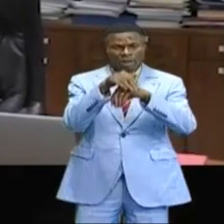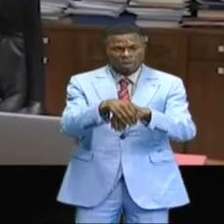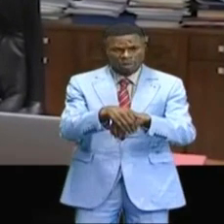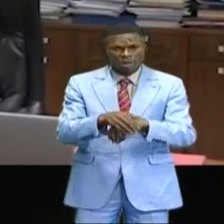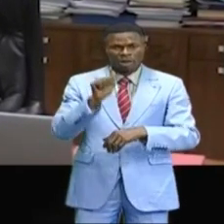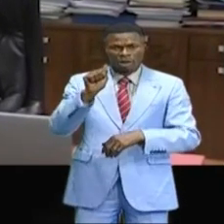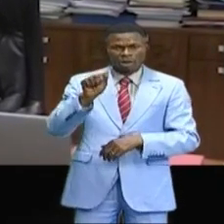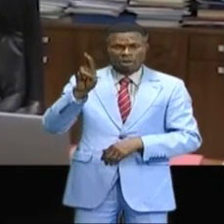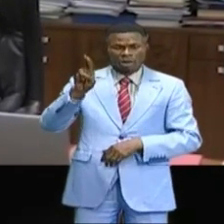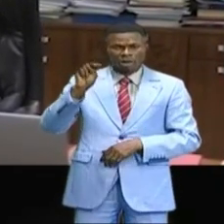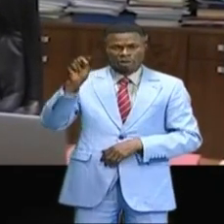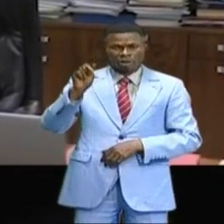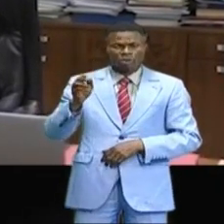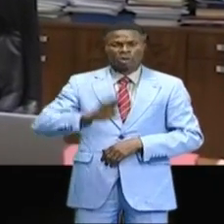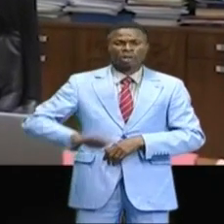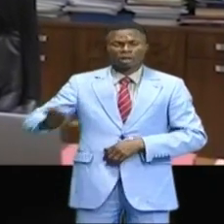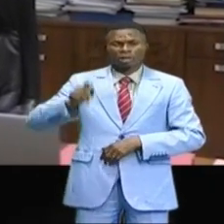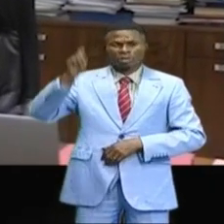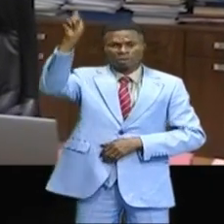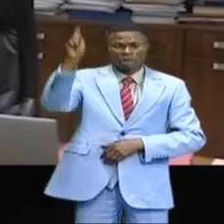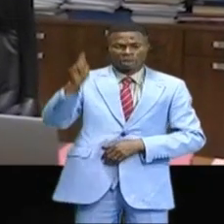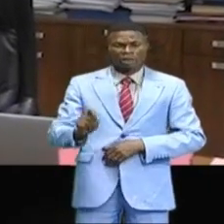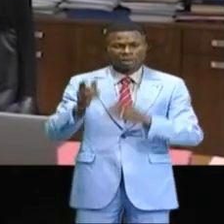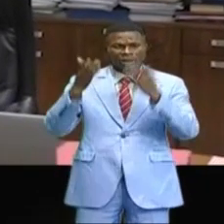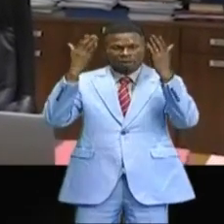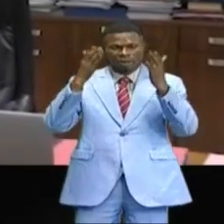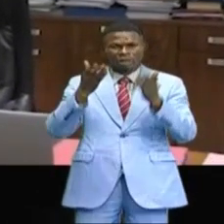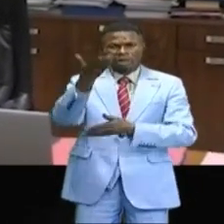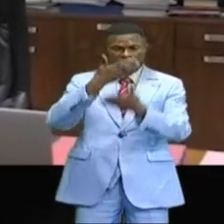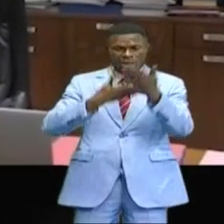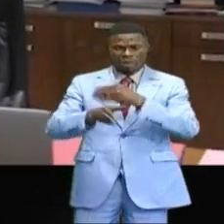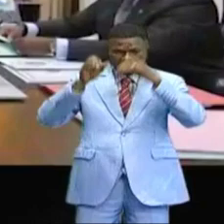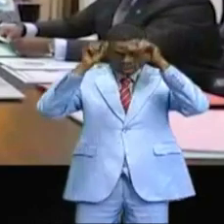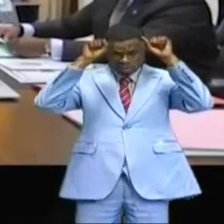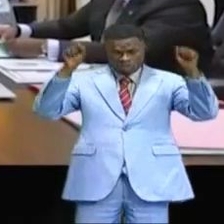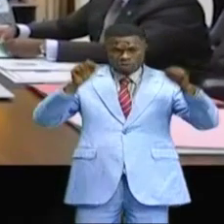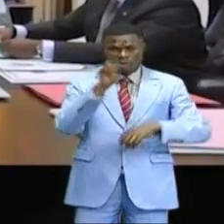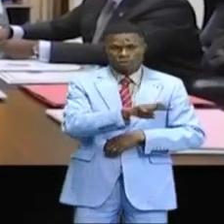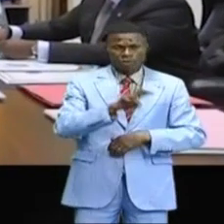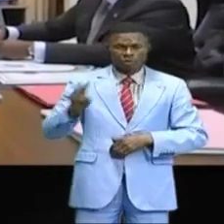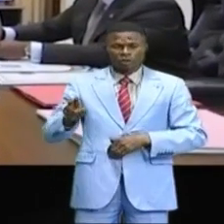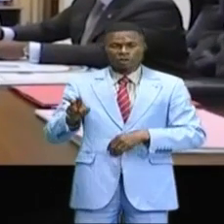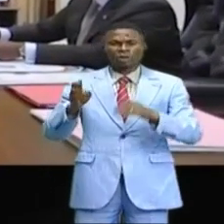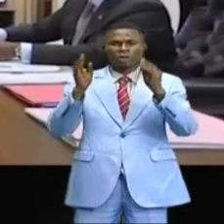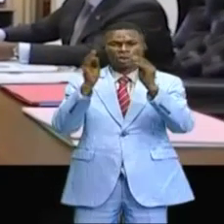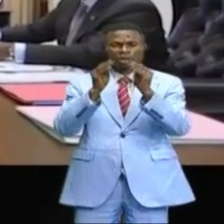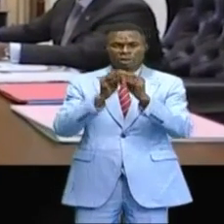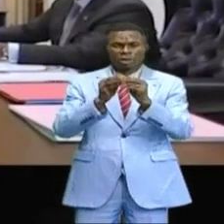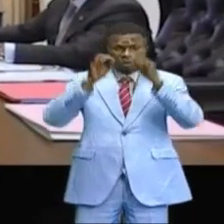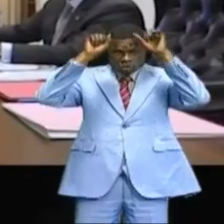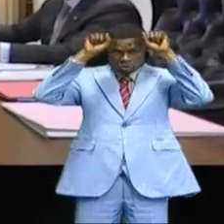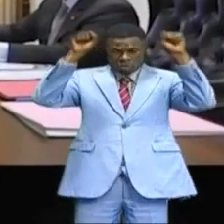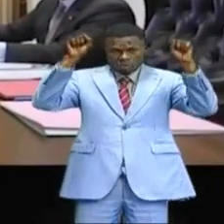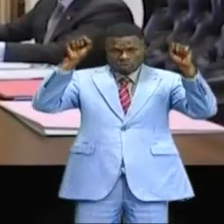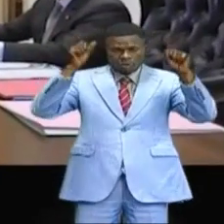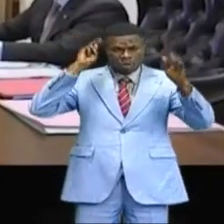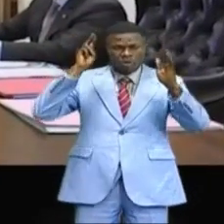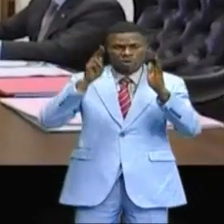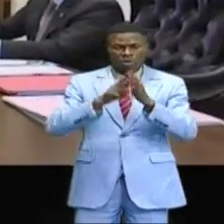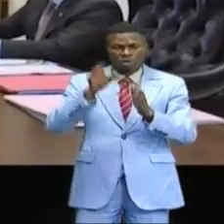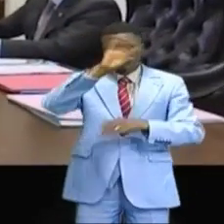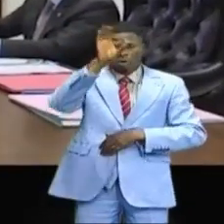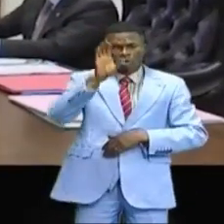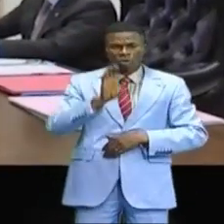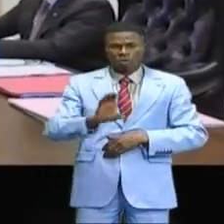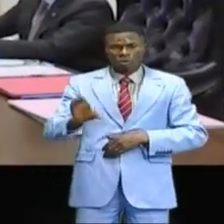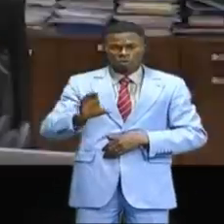Arusha, en Tanzanie, où il a représenté le président de la République au 22e sommet des chefs d'État et de gouvernement de la communauté des États